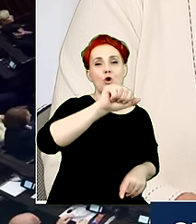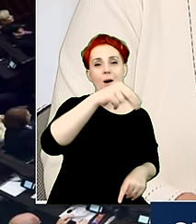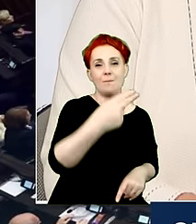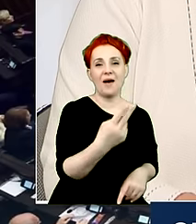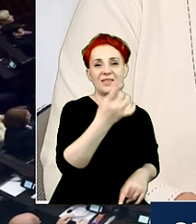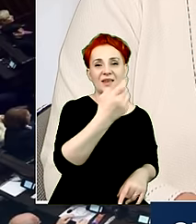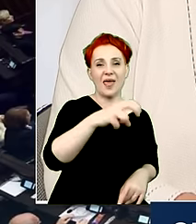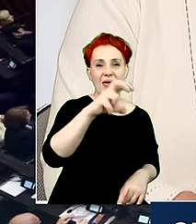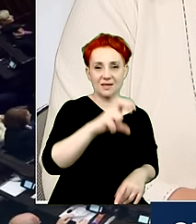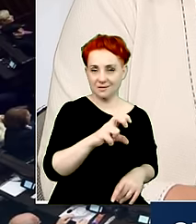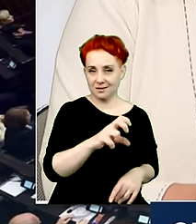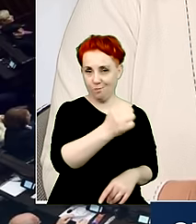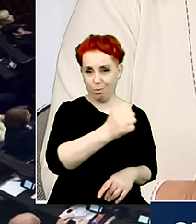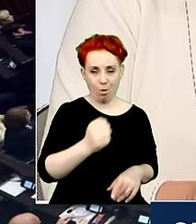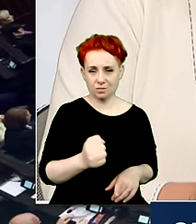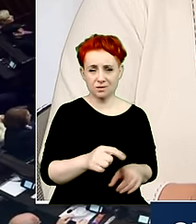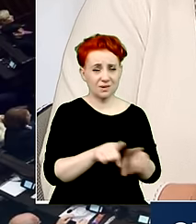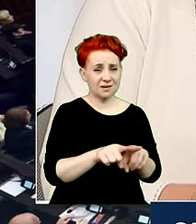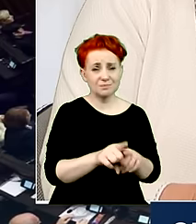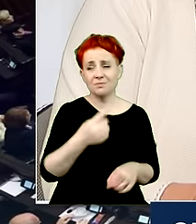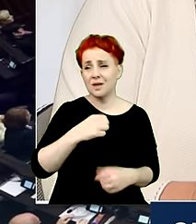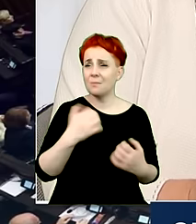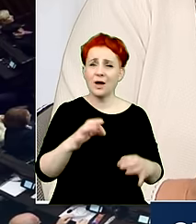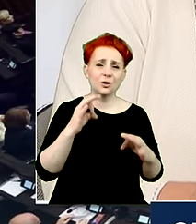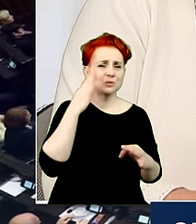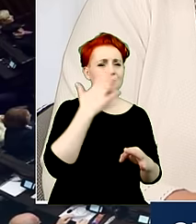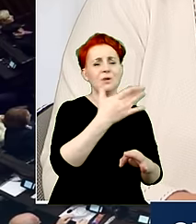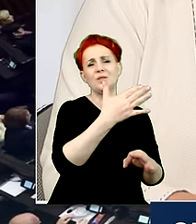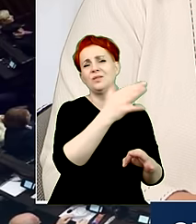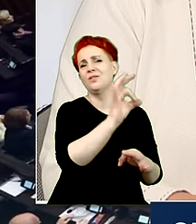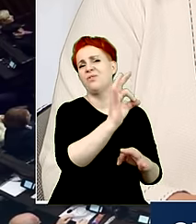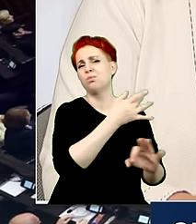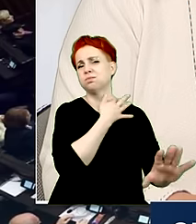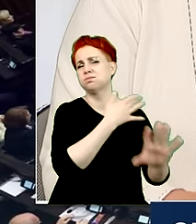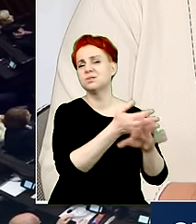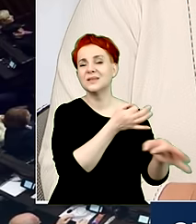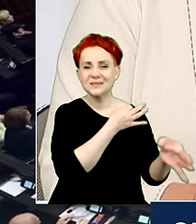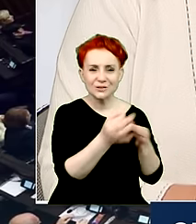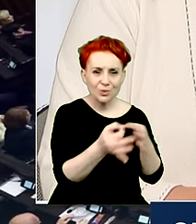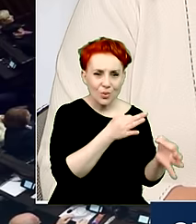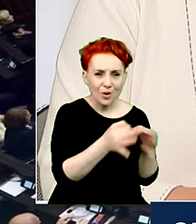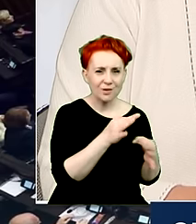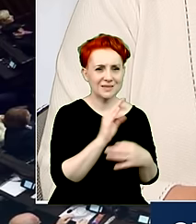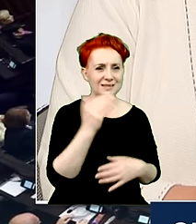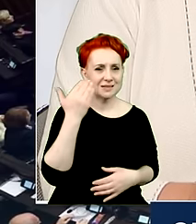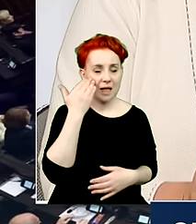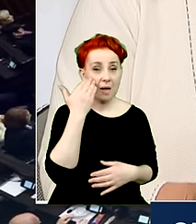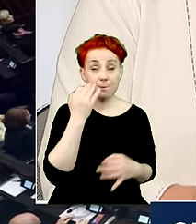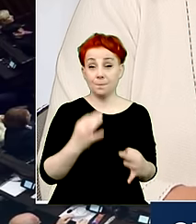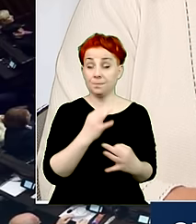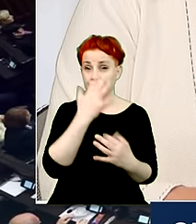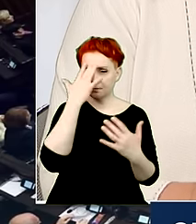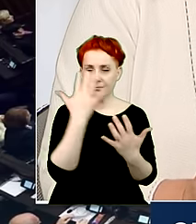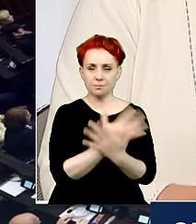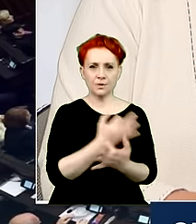posłem. No przecież doskonale wiemy, jaką ma historię pan Roman Giertych i teraz nagle, dzisiaj nie